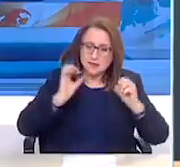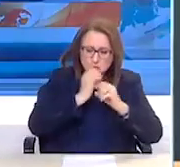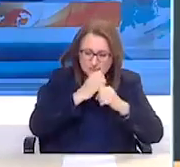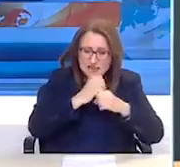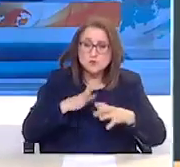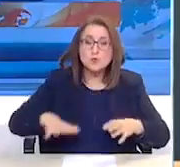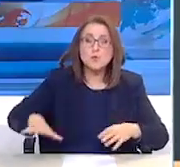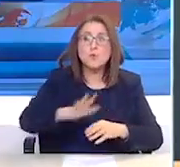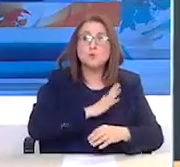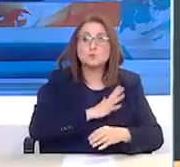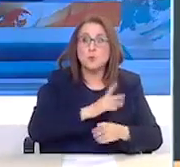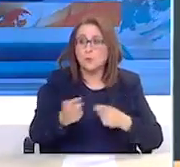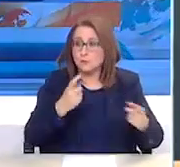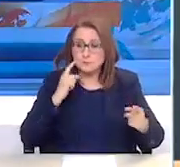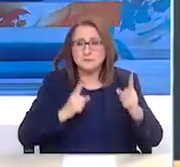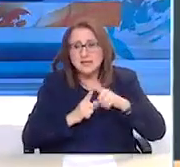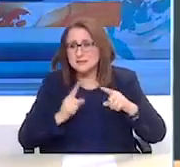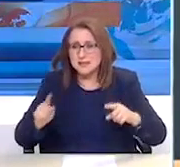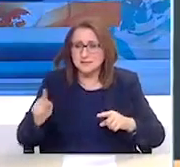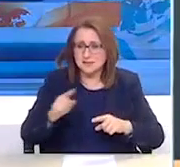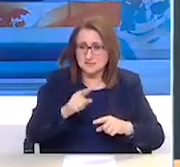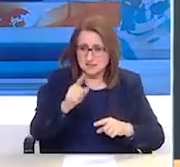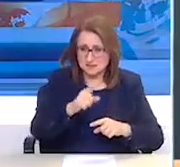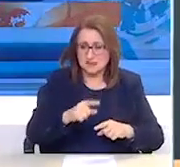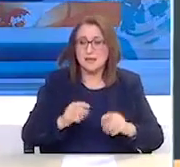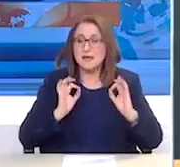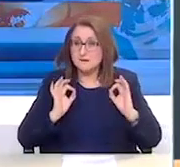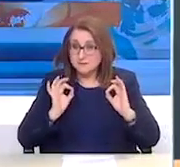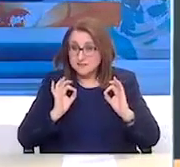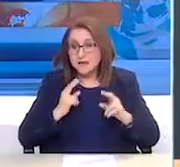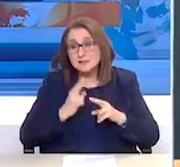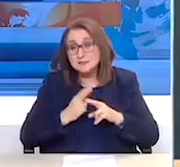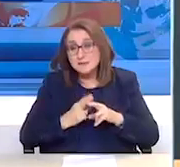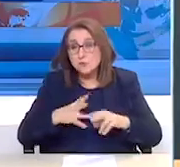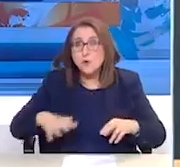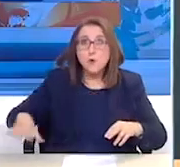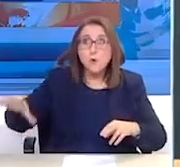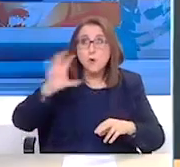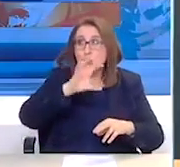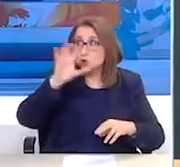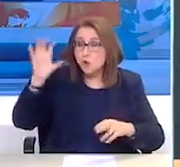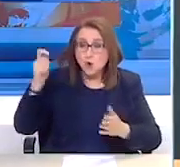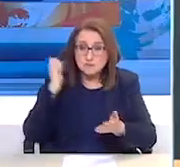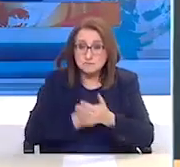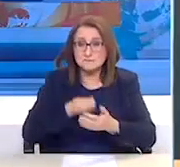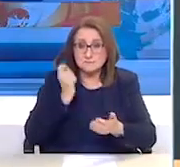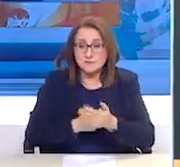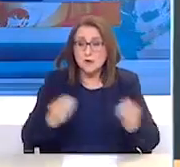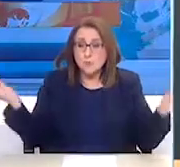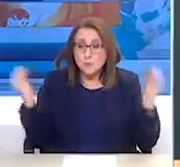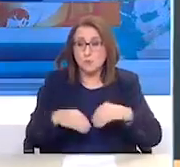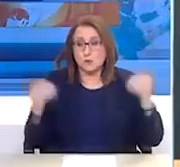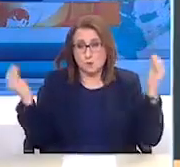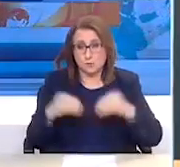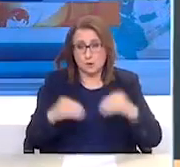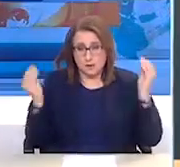την περίοδο είναι σημαντική και κάθε χώρα ετοιμάζεται για αυτή την επόμενη περίοδο. Δεν θα είναι όμως μόνο τα διαγνωστικά τεστ τότε, έτσι, τα μοριακά,